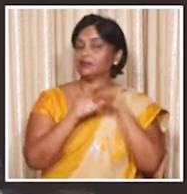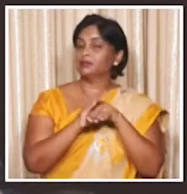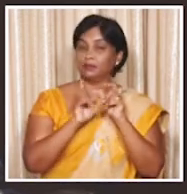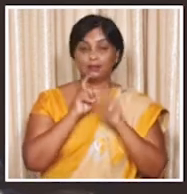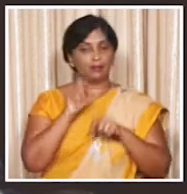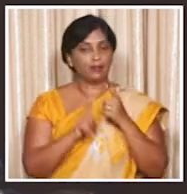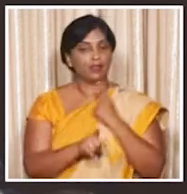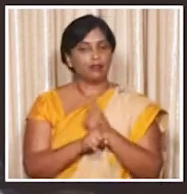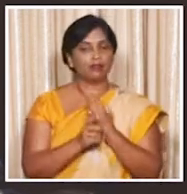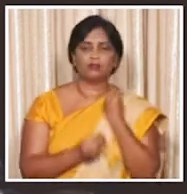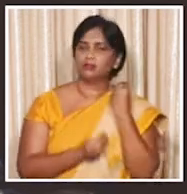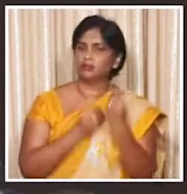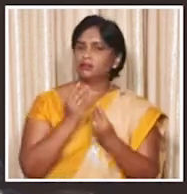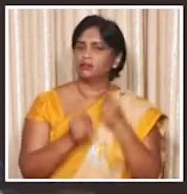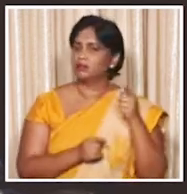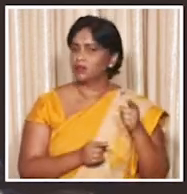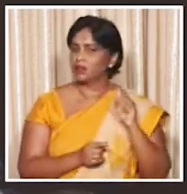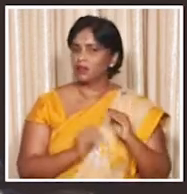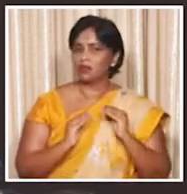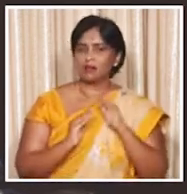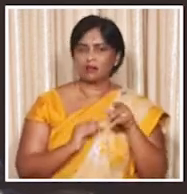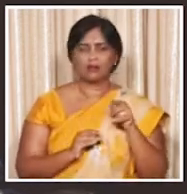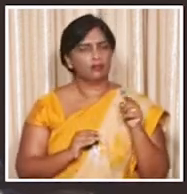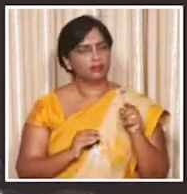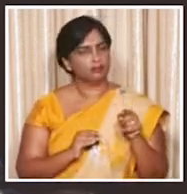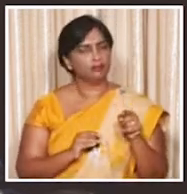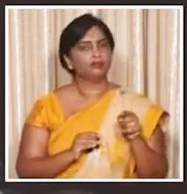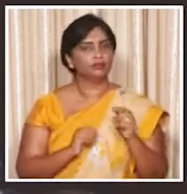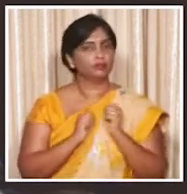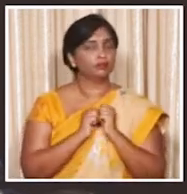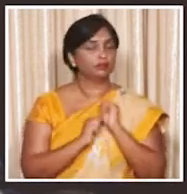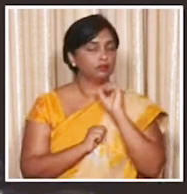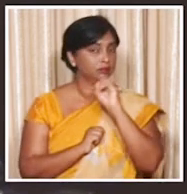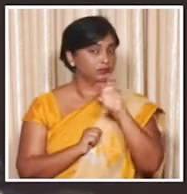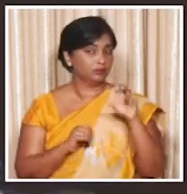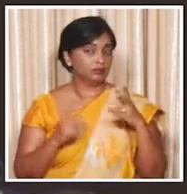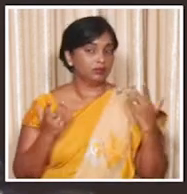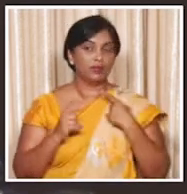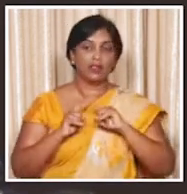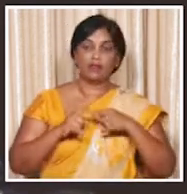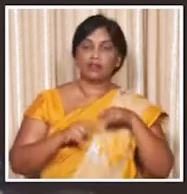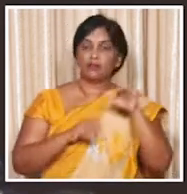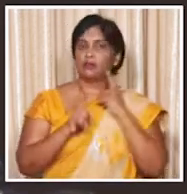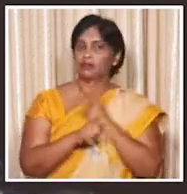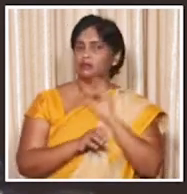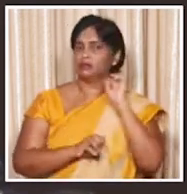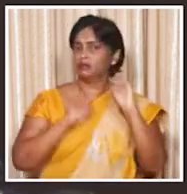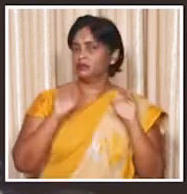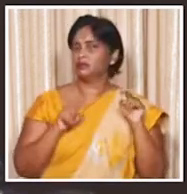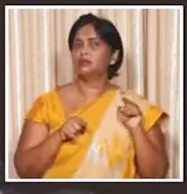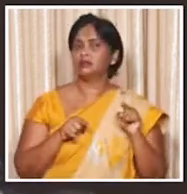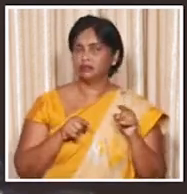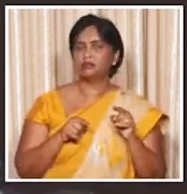அவர்கள் தமது சொந்த மாவட்டங்களுக்கு நியமிக்கப்படாது வேறு மாகாண பாடசாலைகளுக்கு நியமிக்கப்படும் சந்தர்ப்பங்களே அதிகமாக காணப்படுகின்றன.